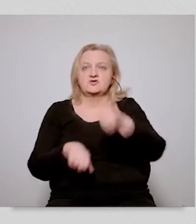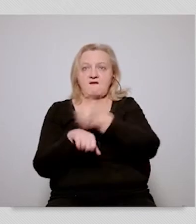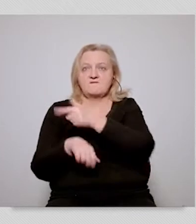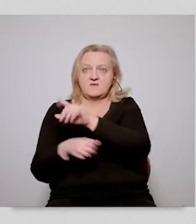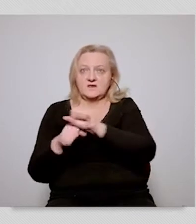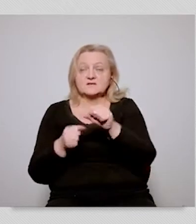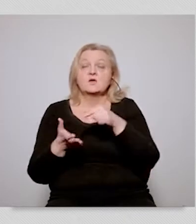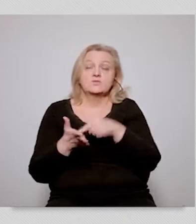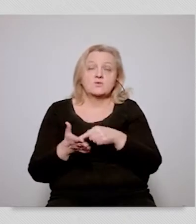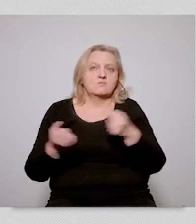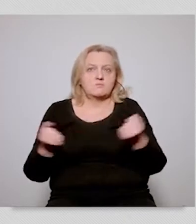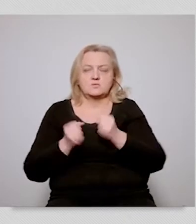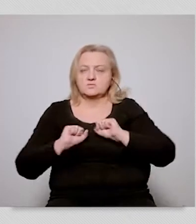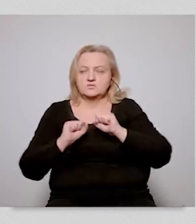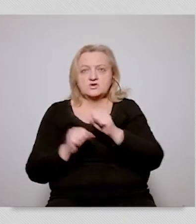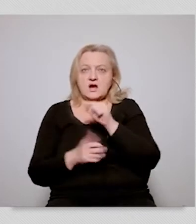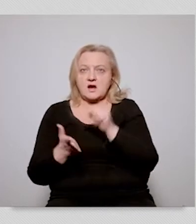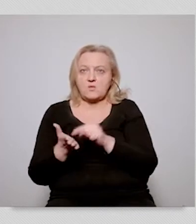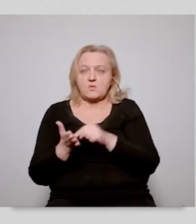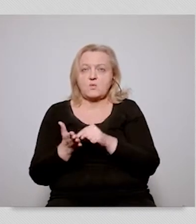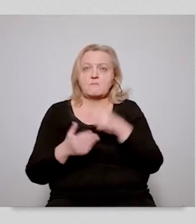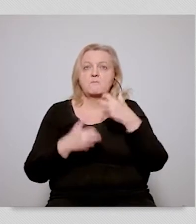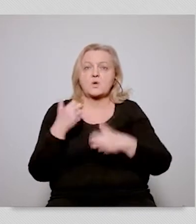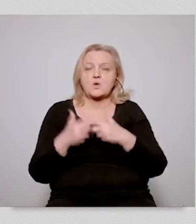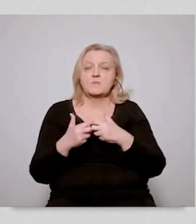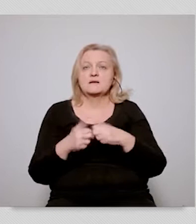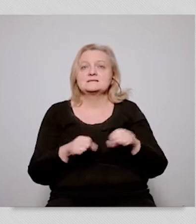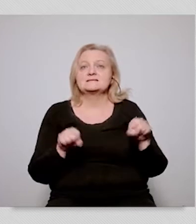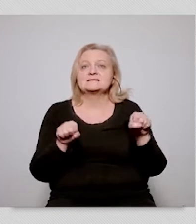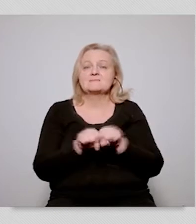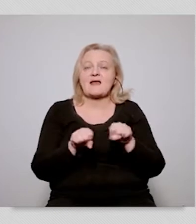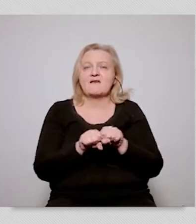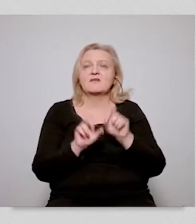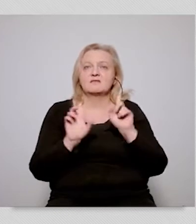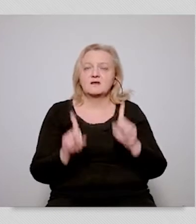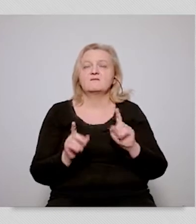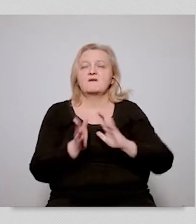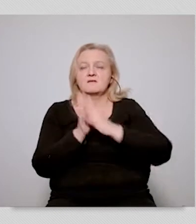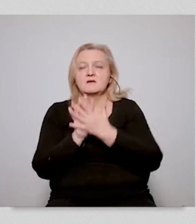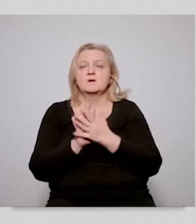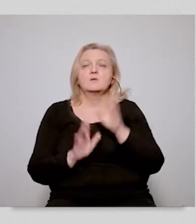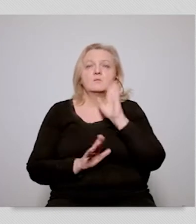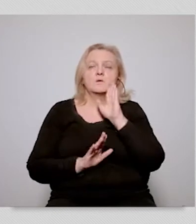bardzo jest mocno zaangażowana również w problematykę sprawiedliwej transformacji. To znaczy w doradzanie